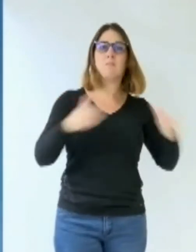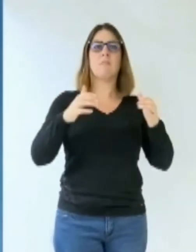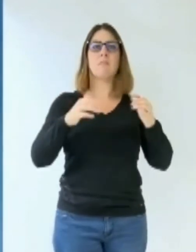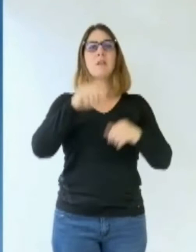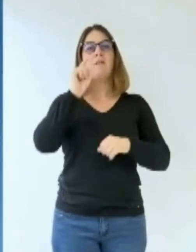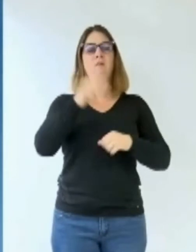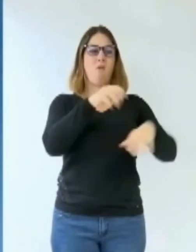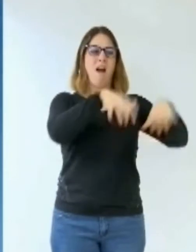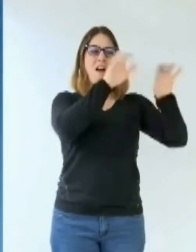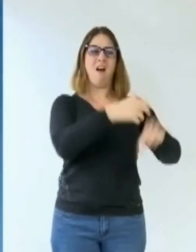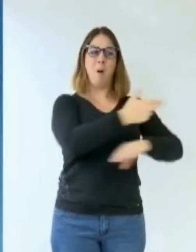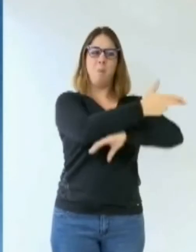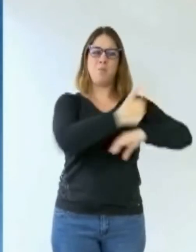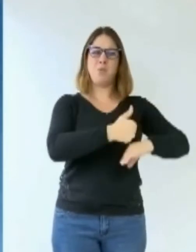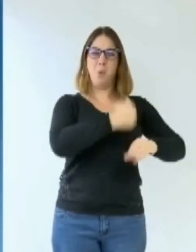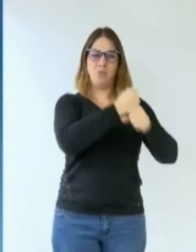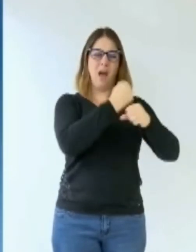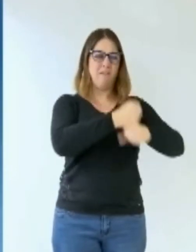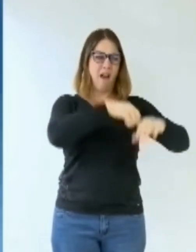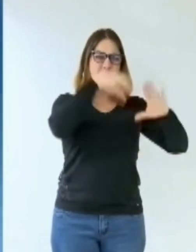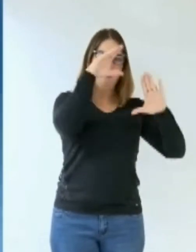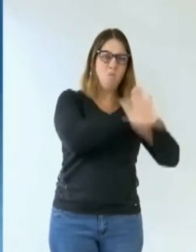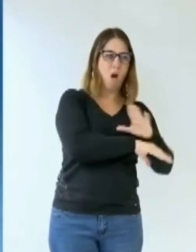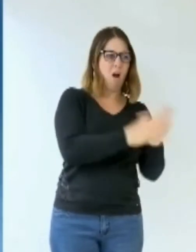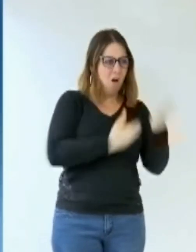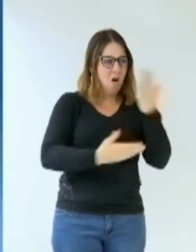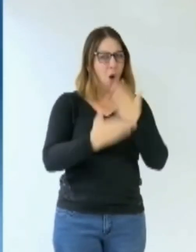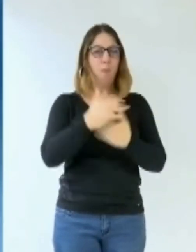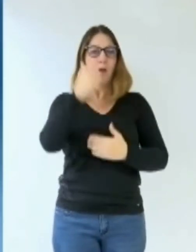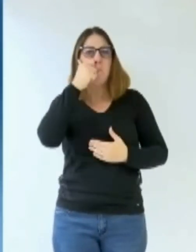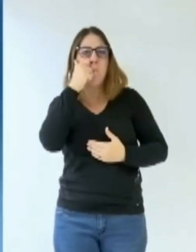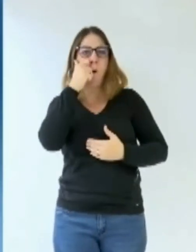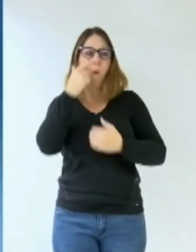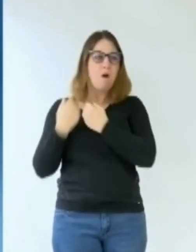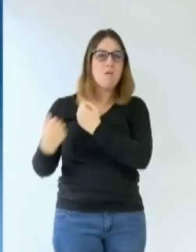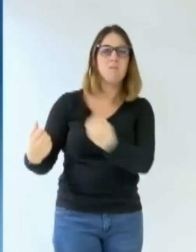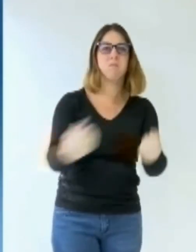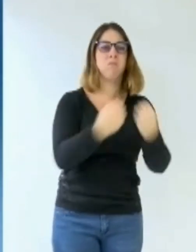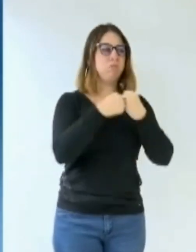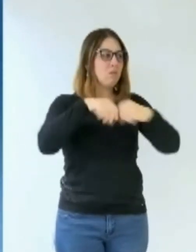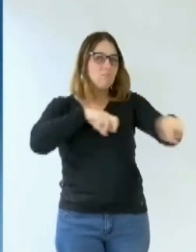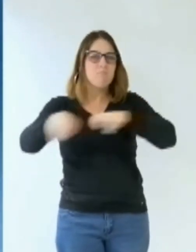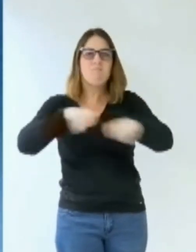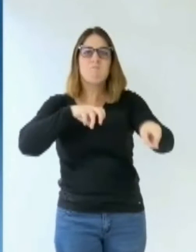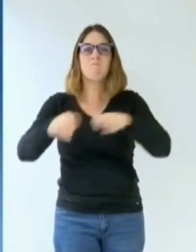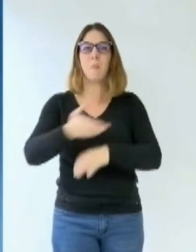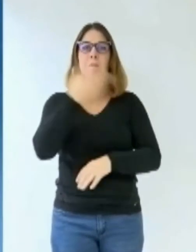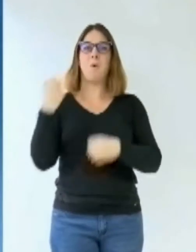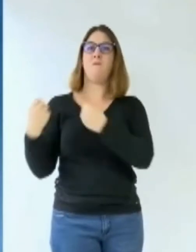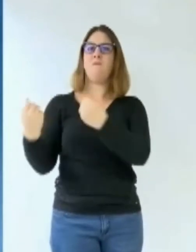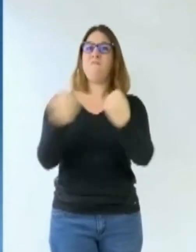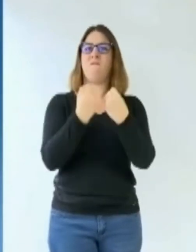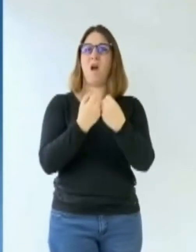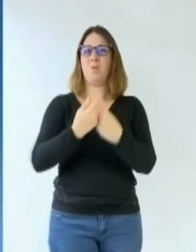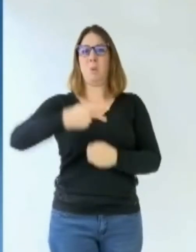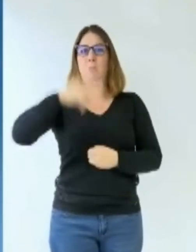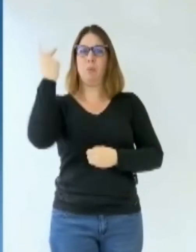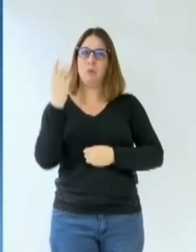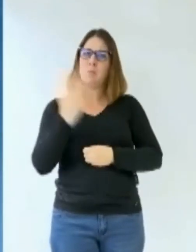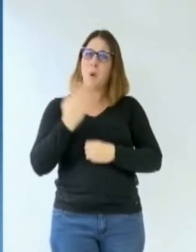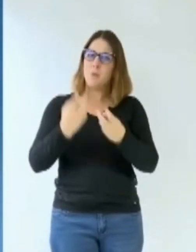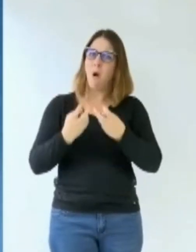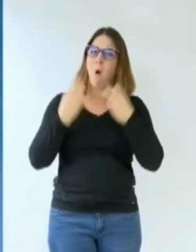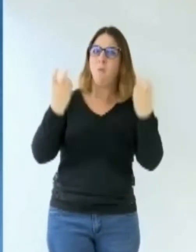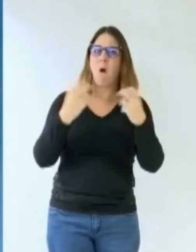personnes dans les tâches administratives et plus de personnes sur le terrain, pour disposer justement de plus d'équipage sur toute la ville sans